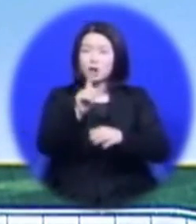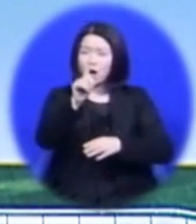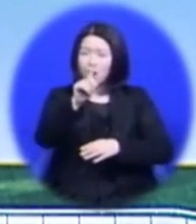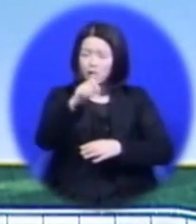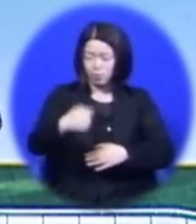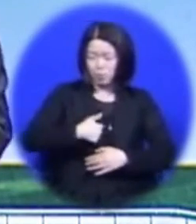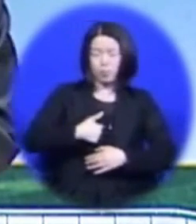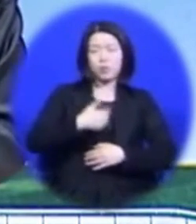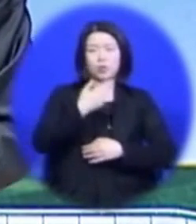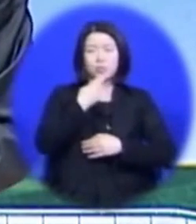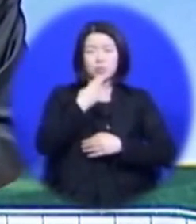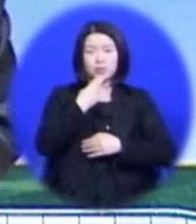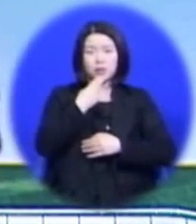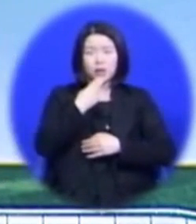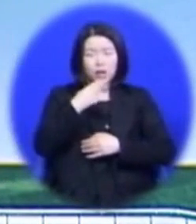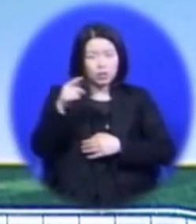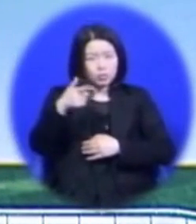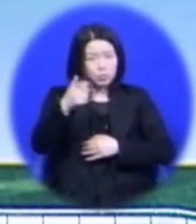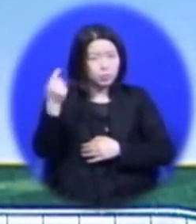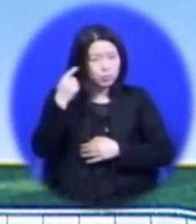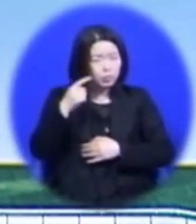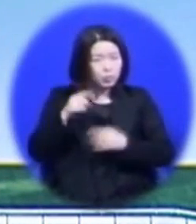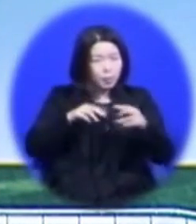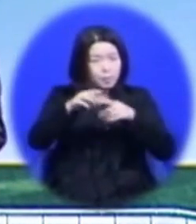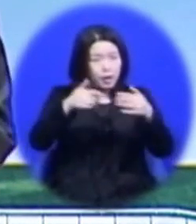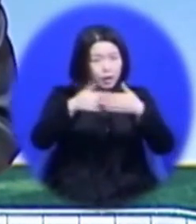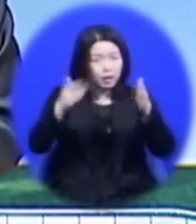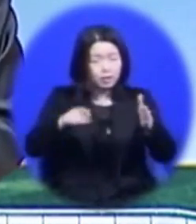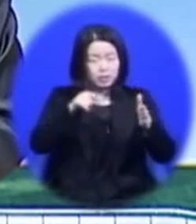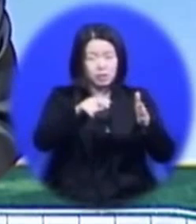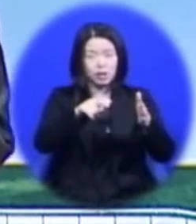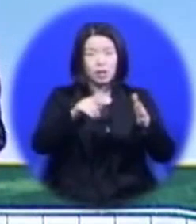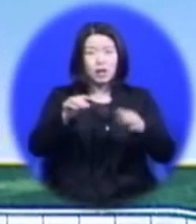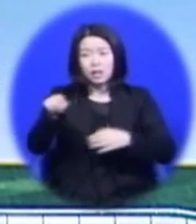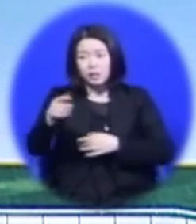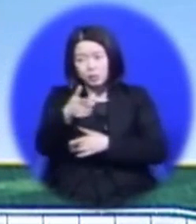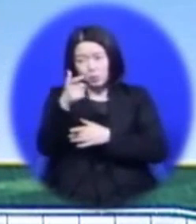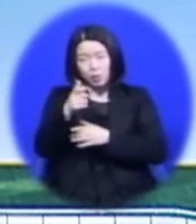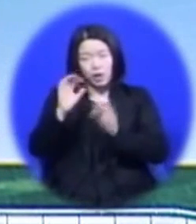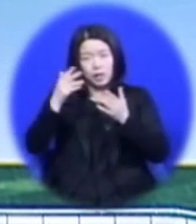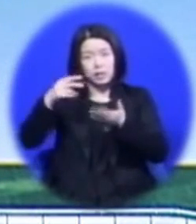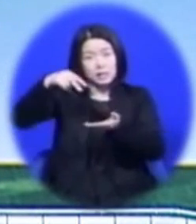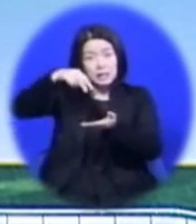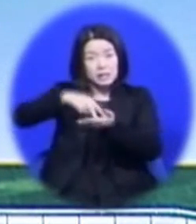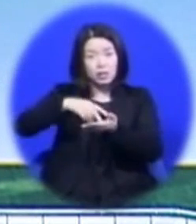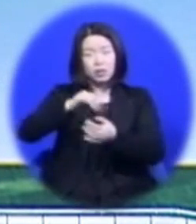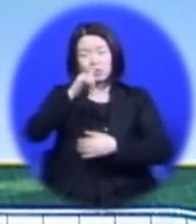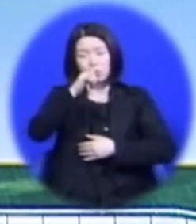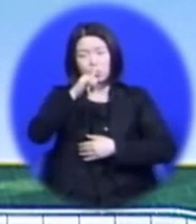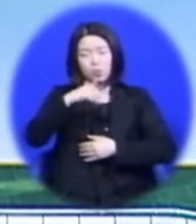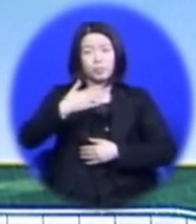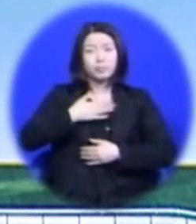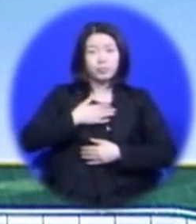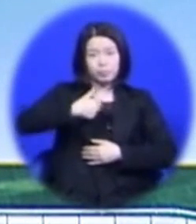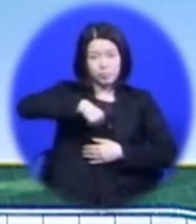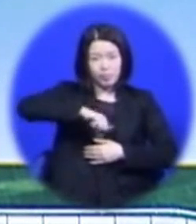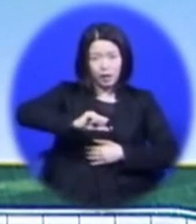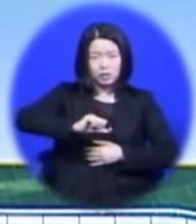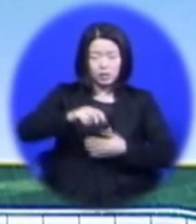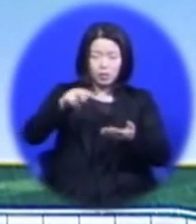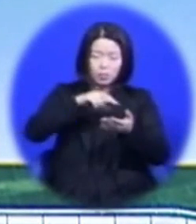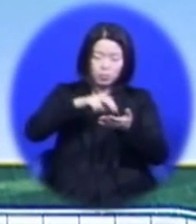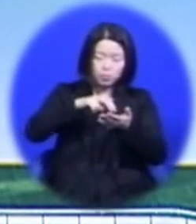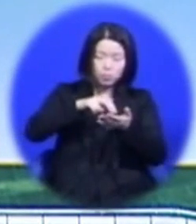방에 도착했을 때 총을 쏜 아이는 놀라서 서 있었고 아들은 다리를 부들부들 떨면서